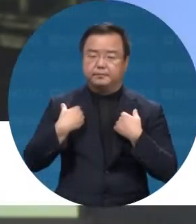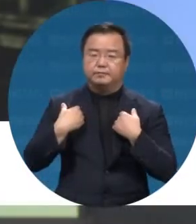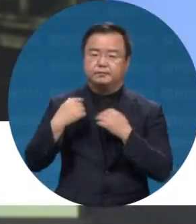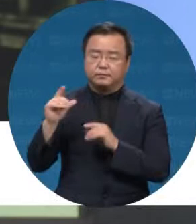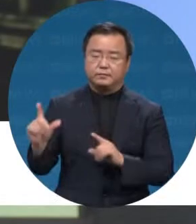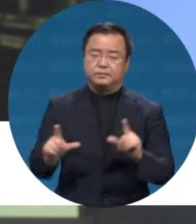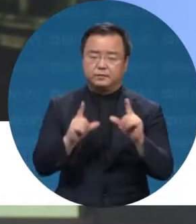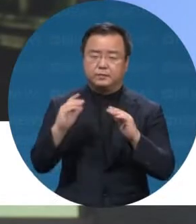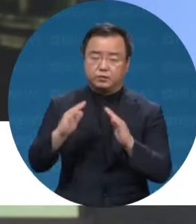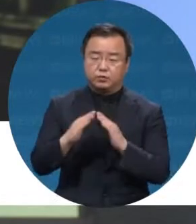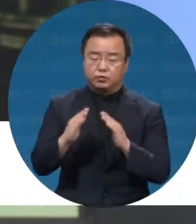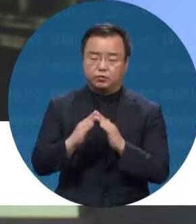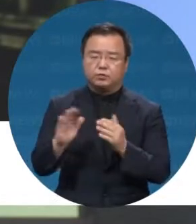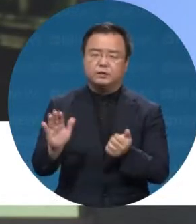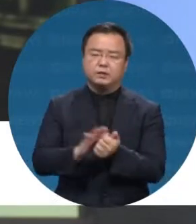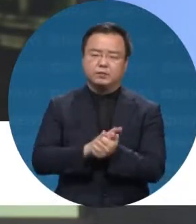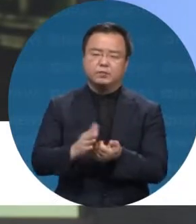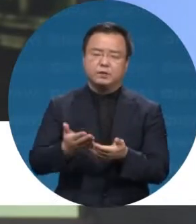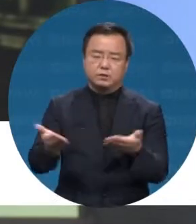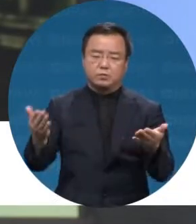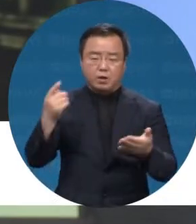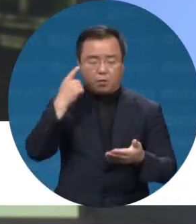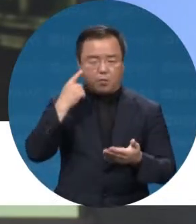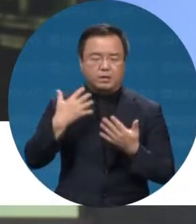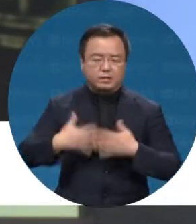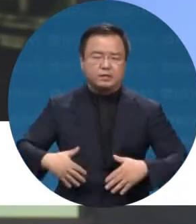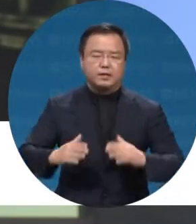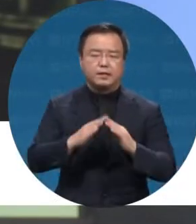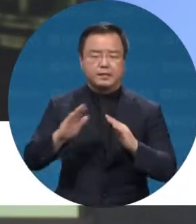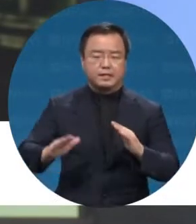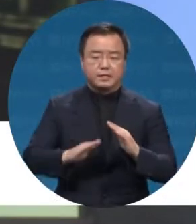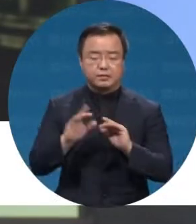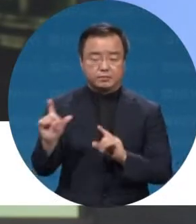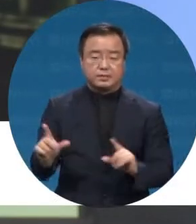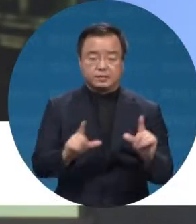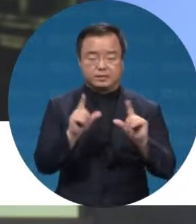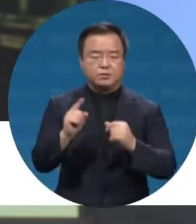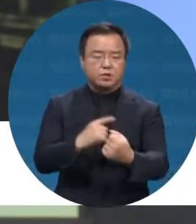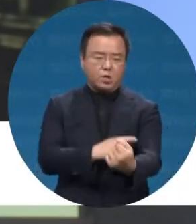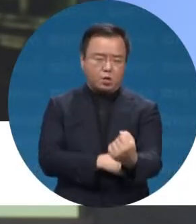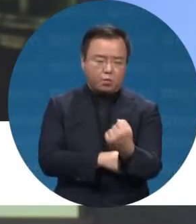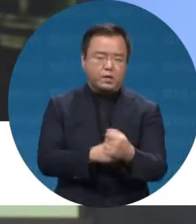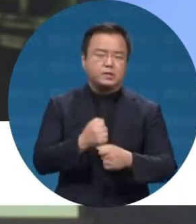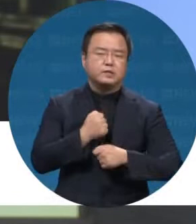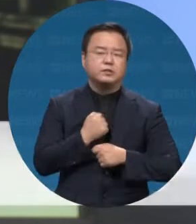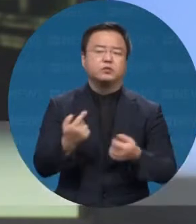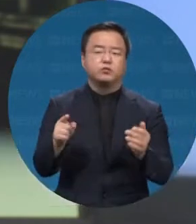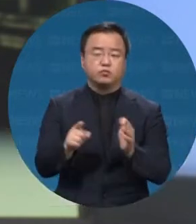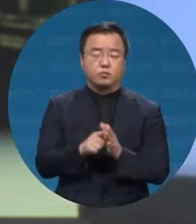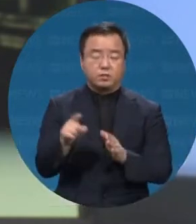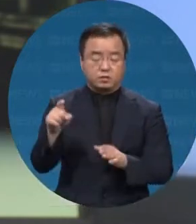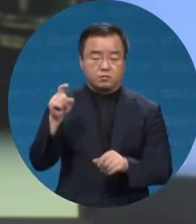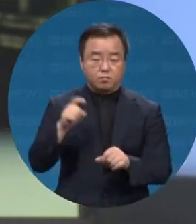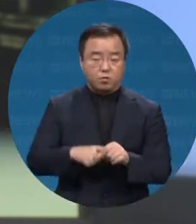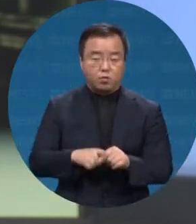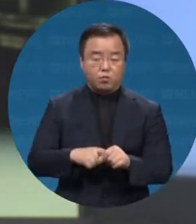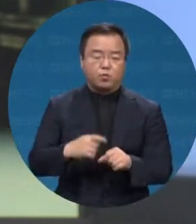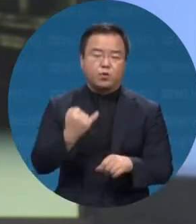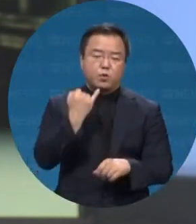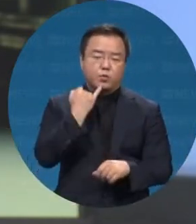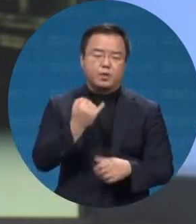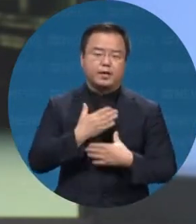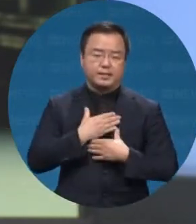지급하는 이유는 취약계층의 주거권을 지키기 위한 거고 주거권을 지키기 위해서는 사실은 괜찮은